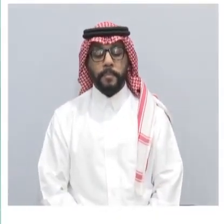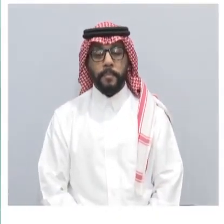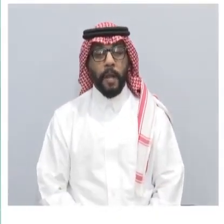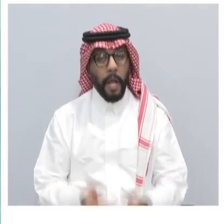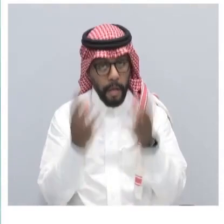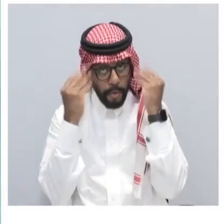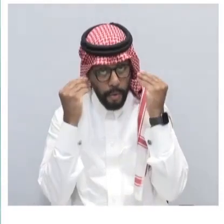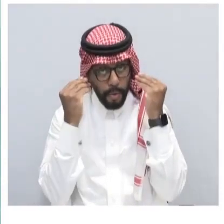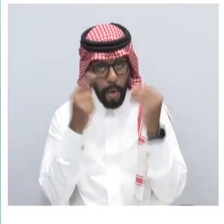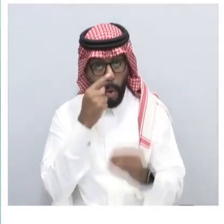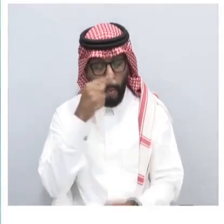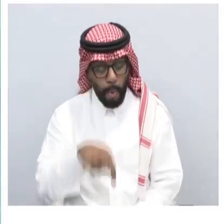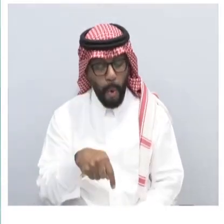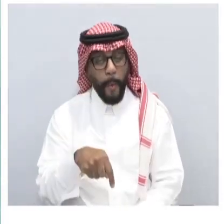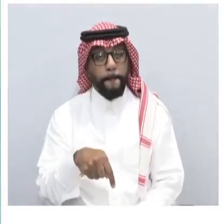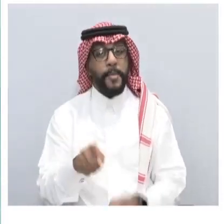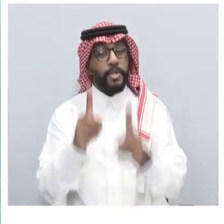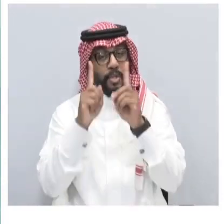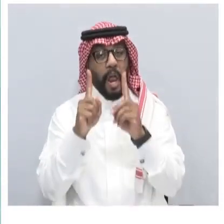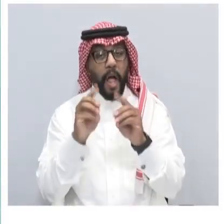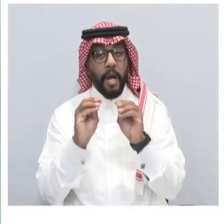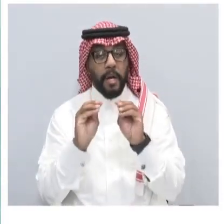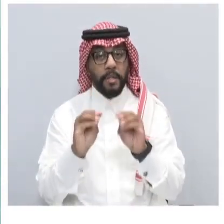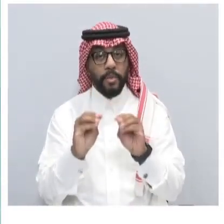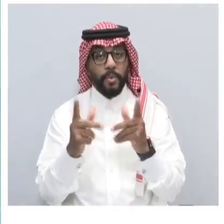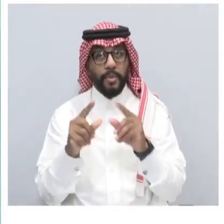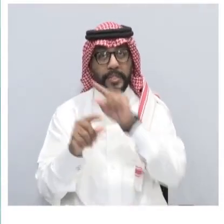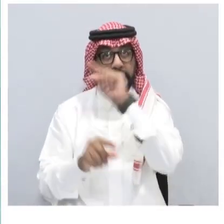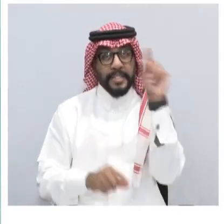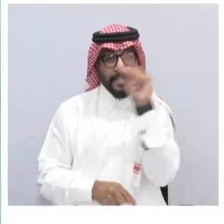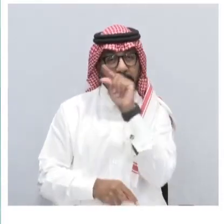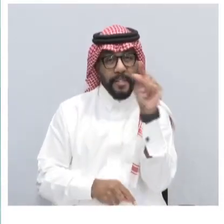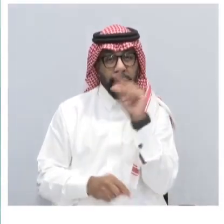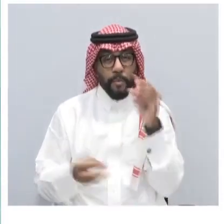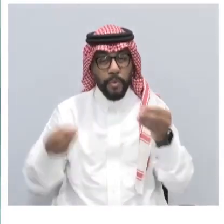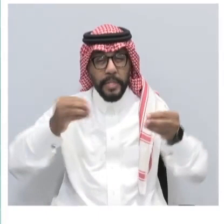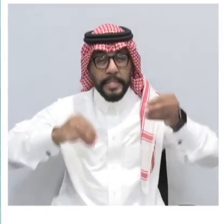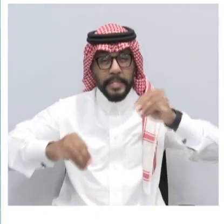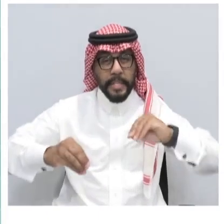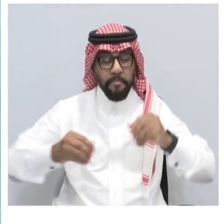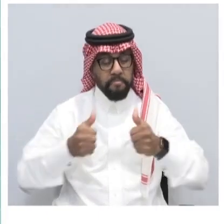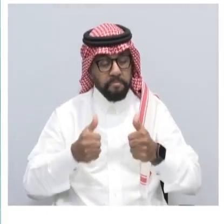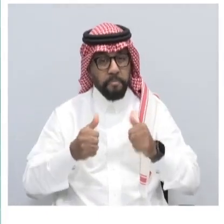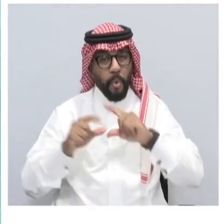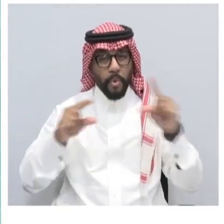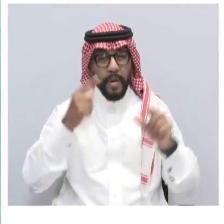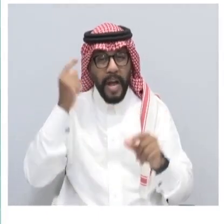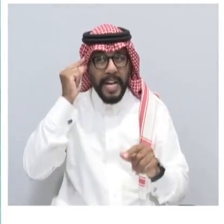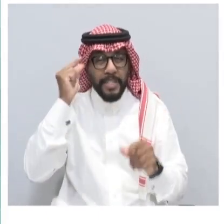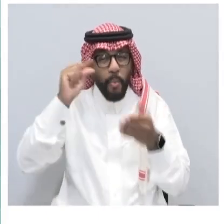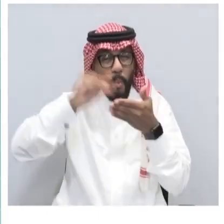وسوف نتعلم في درس اليوم ابناء الطلاب تنسيق الفقره المتقدم والحدود والتظليل